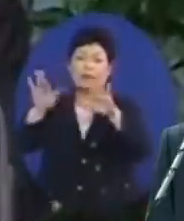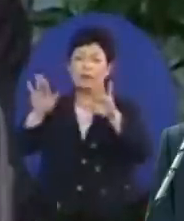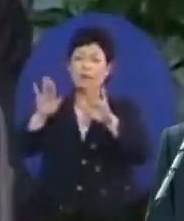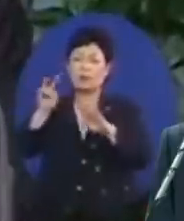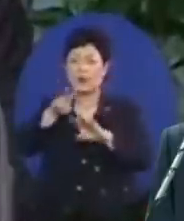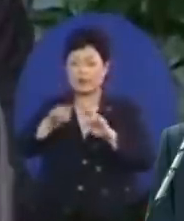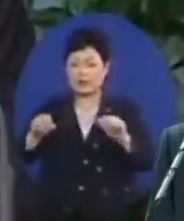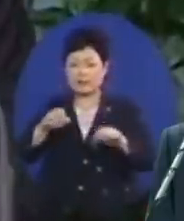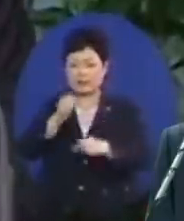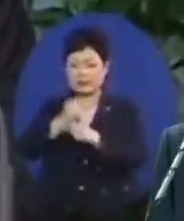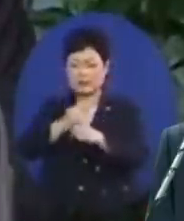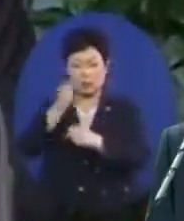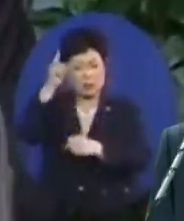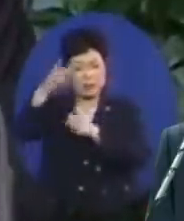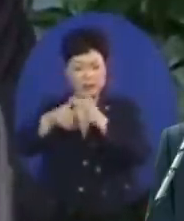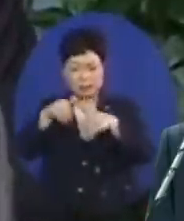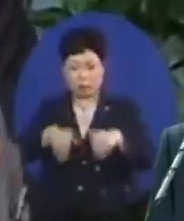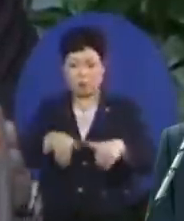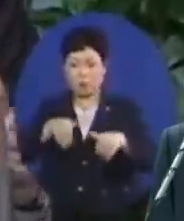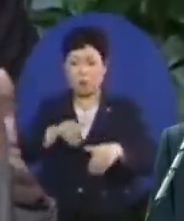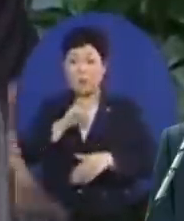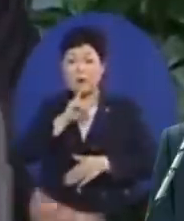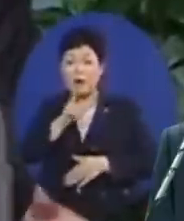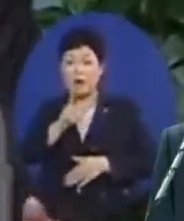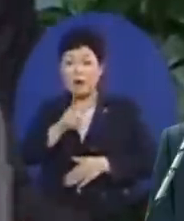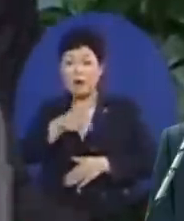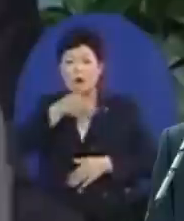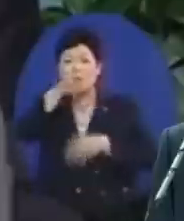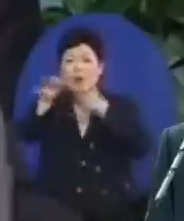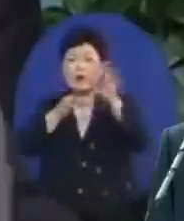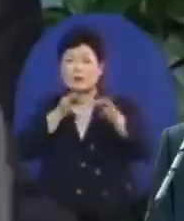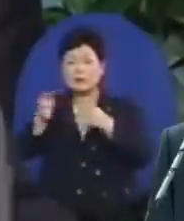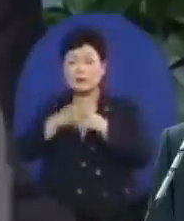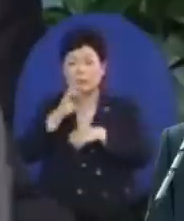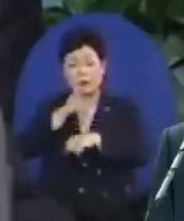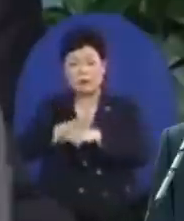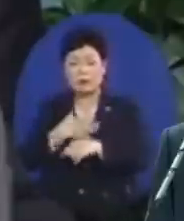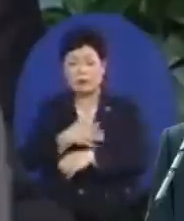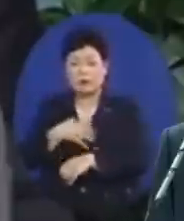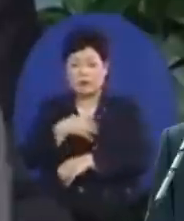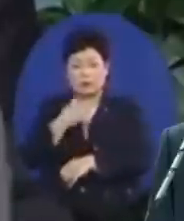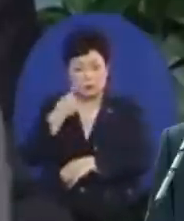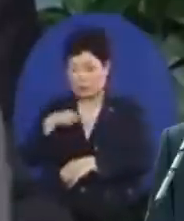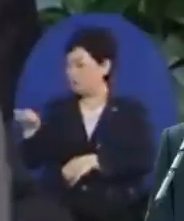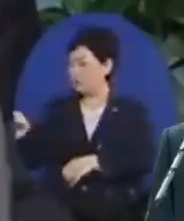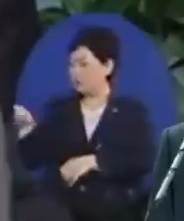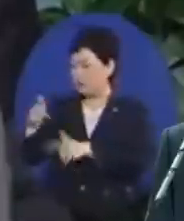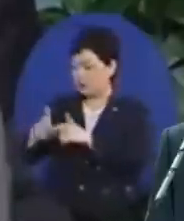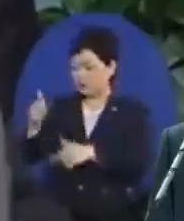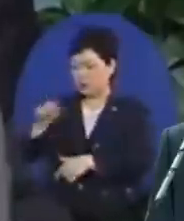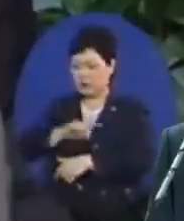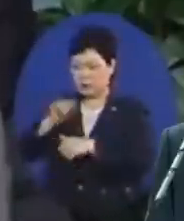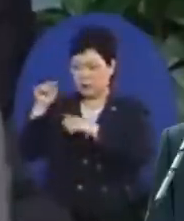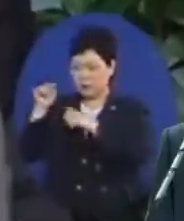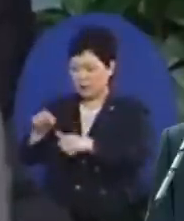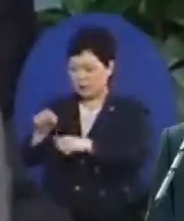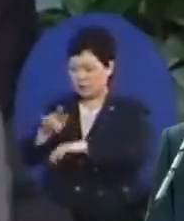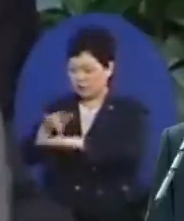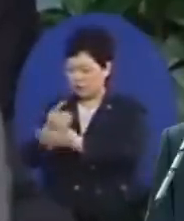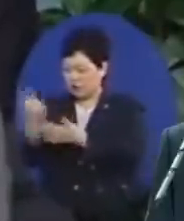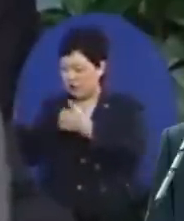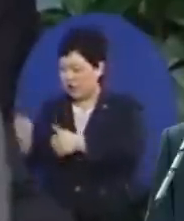지으신 위대한 하나님의 종이라고 고함을 치니까 너무 괴로우니까 돌아와서 예수 이름으로 명하는 너희 귀신아